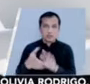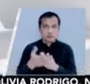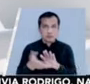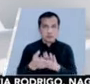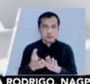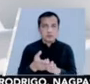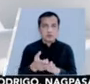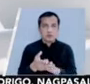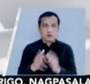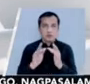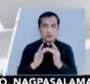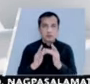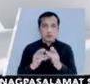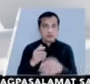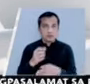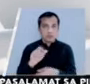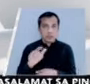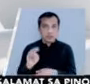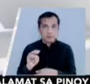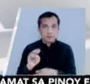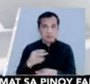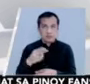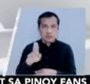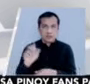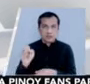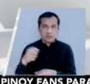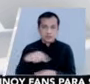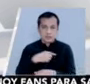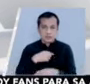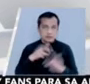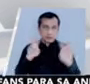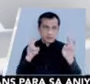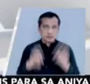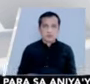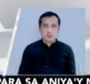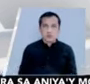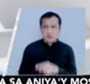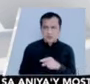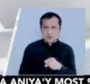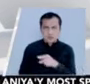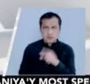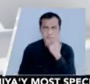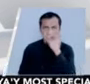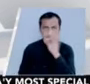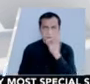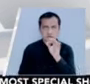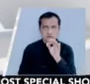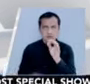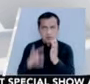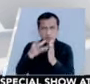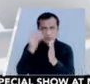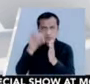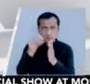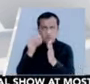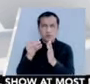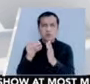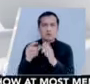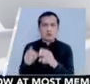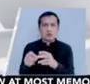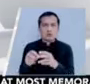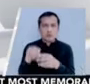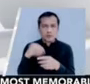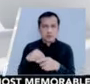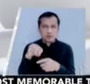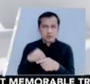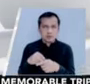online scam hubs natin na tinatawag. Na itong mga Pilipinong ito, matututo, makakaipon ng